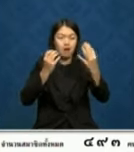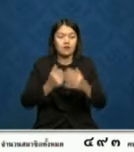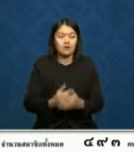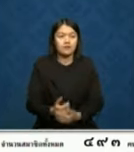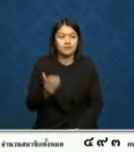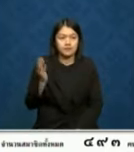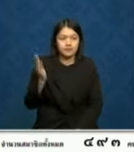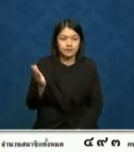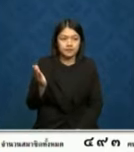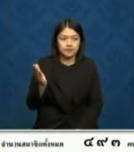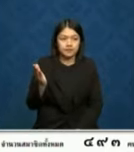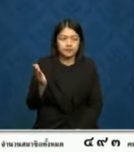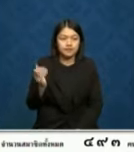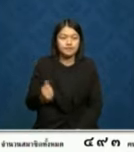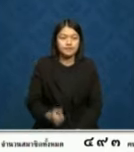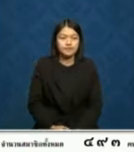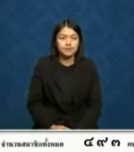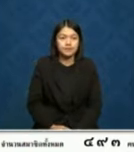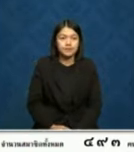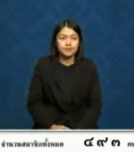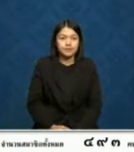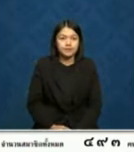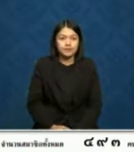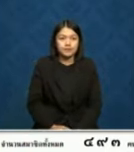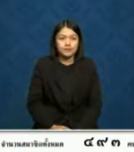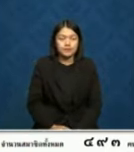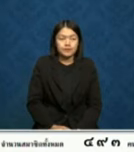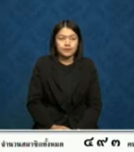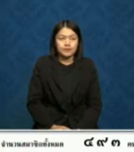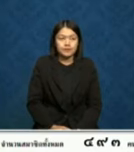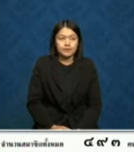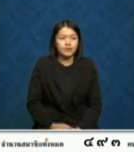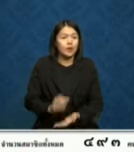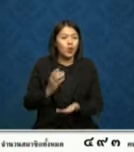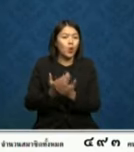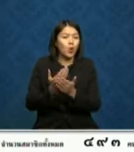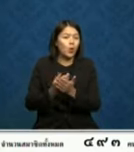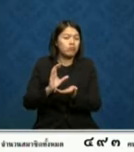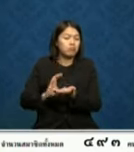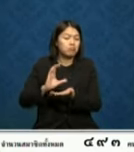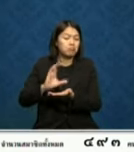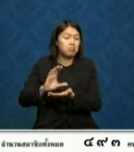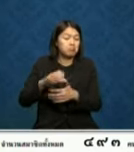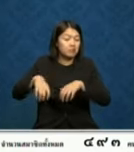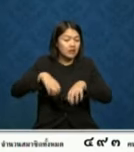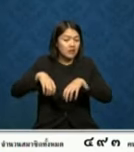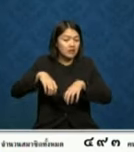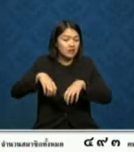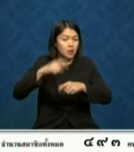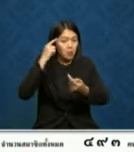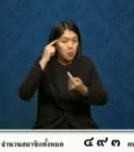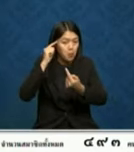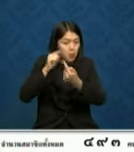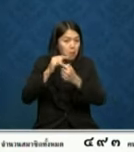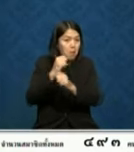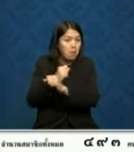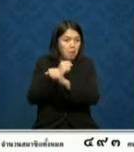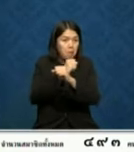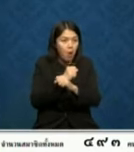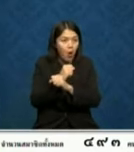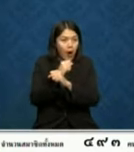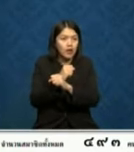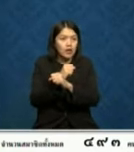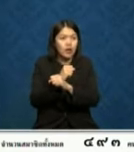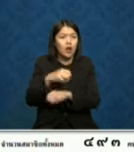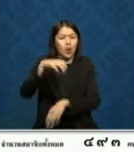ครับท่านประธานครับในการจัดงบประมาณในกิจการที่เรียกว่าเ่าการป้องกันรักษาป่านะครับ